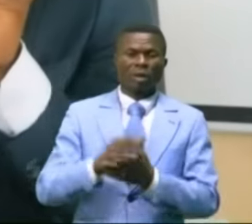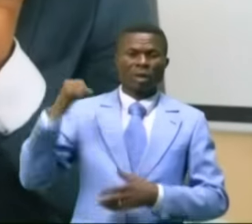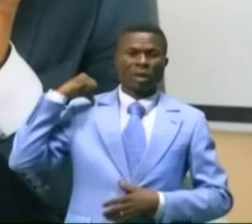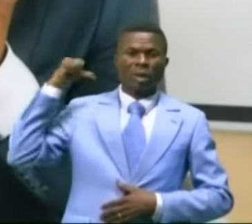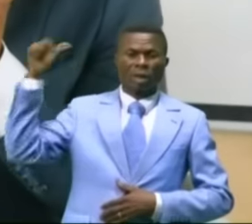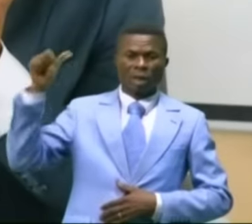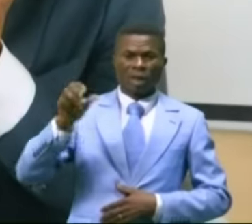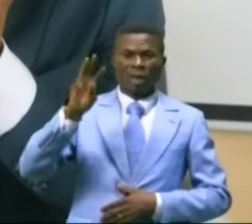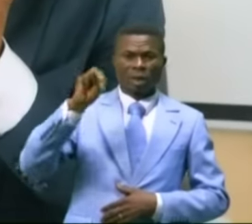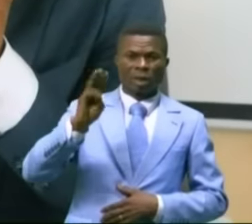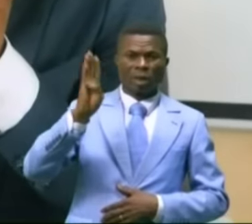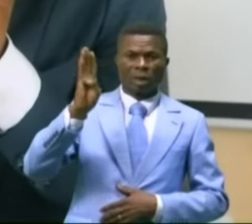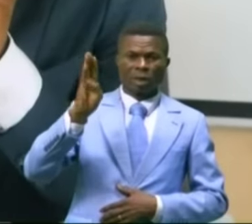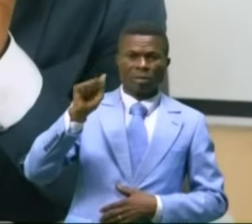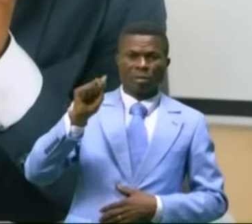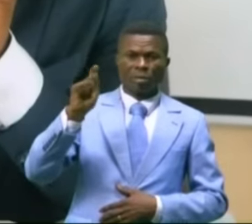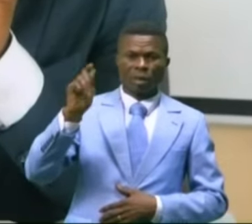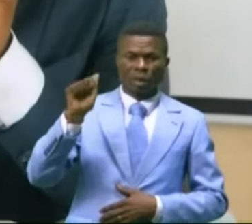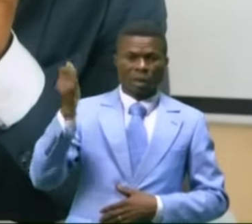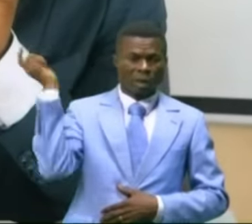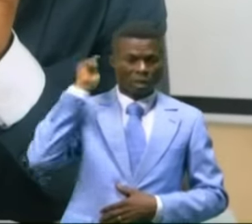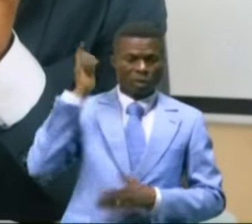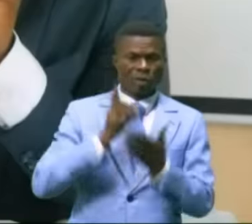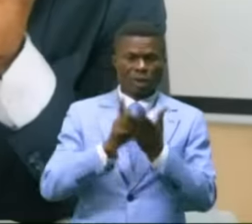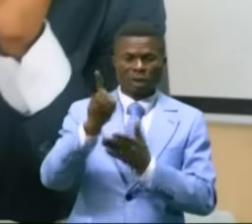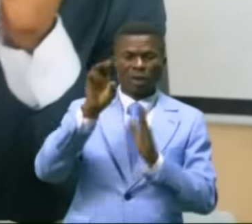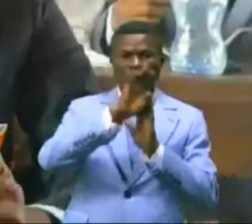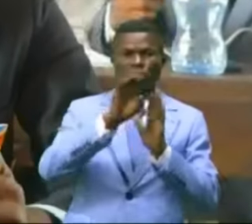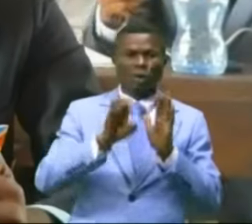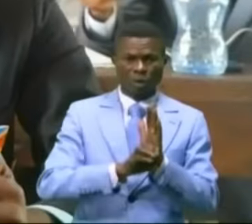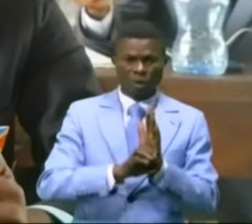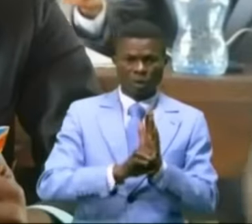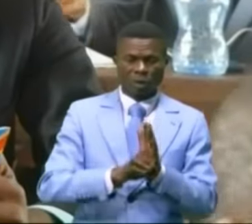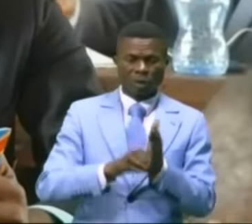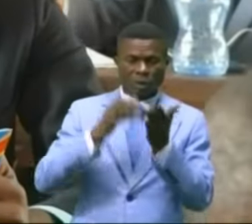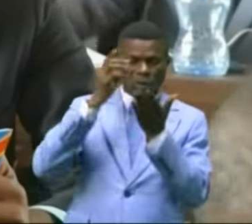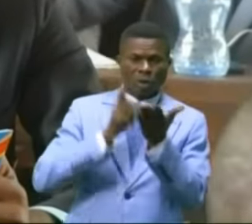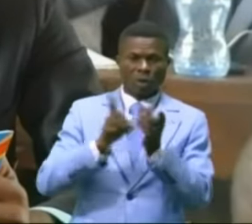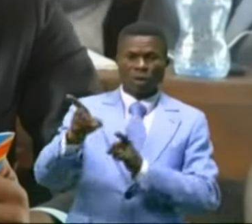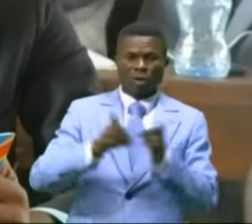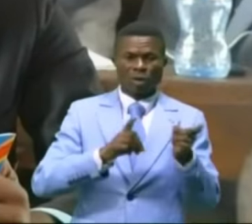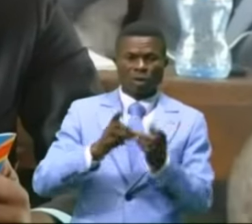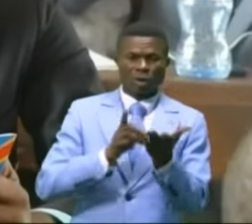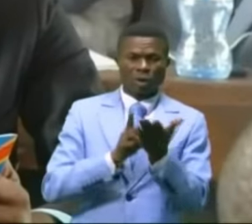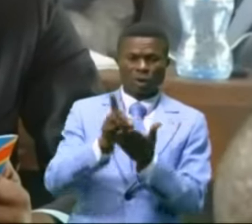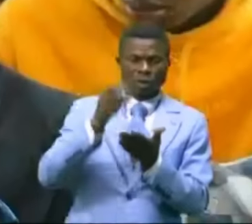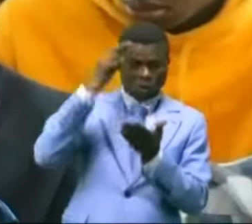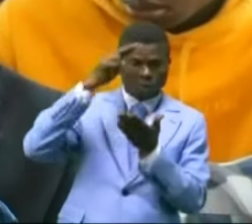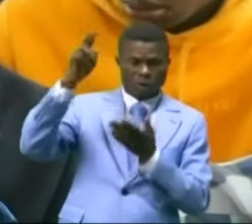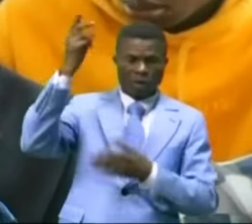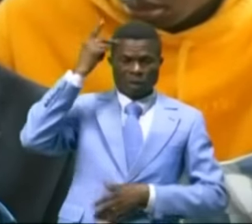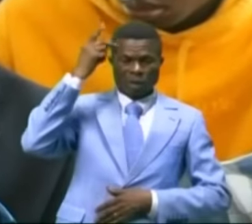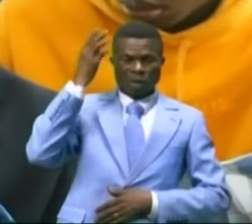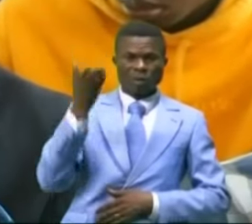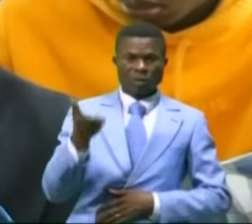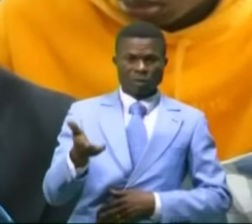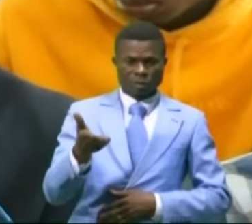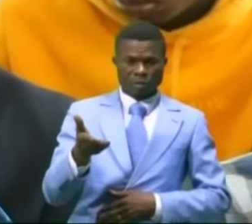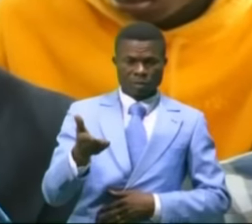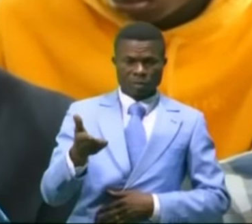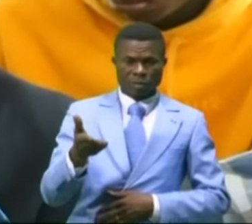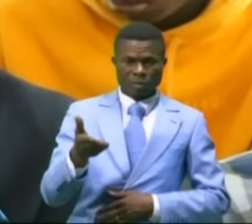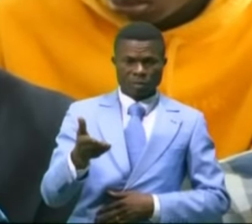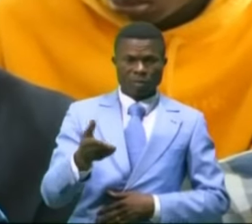Betukume Somangu, professeur de droit constitutionnel à la faculté de droit de l'Université de Kinshasa, qui